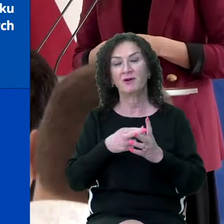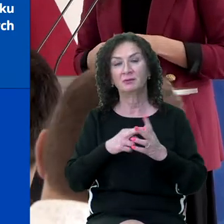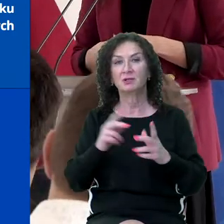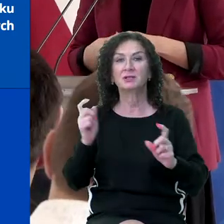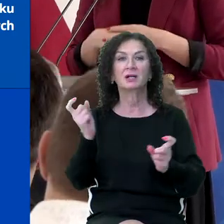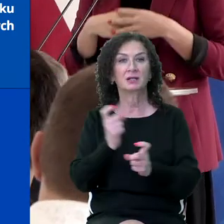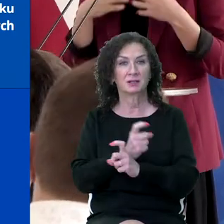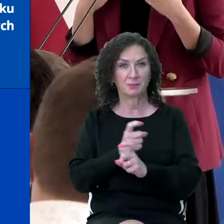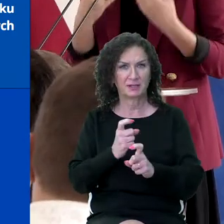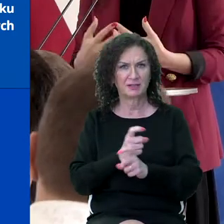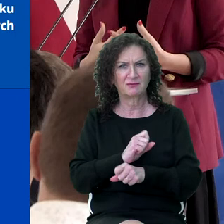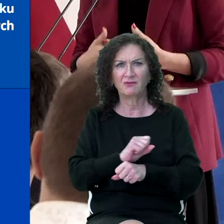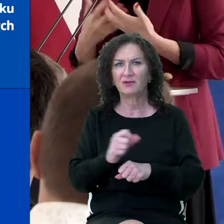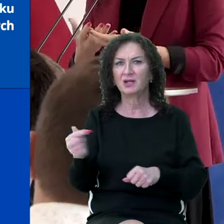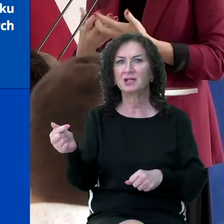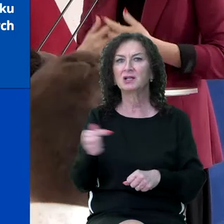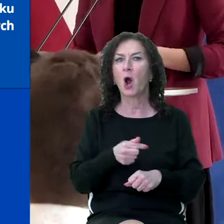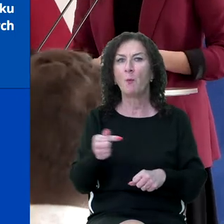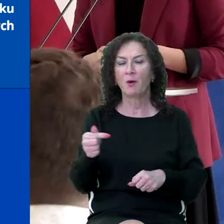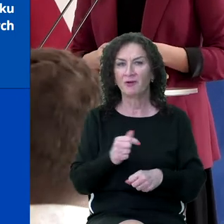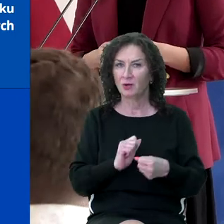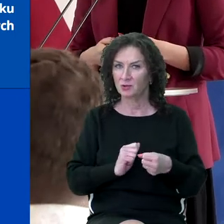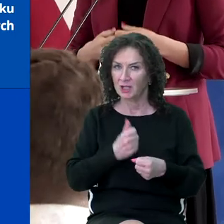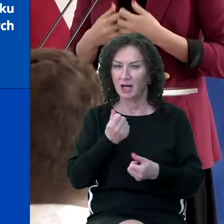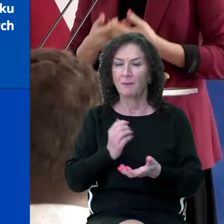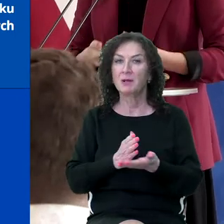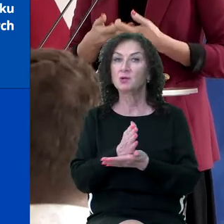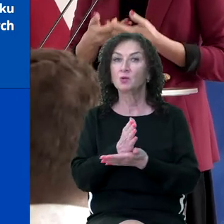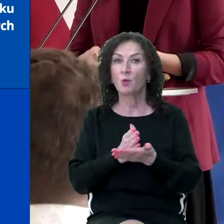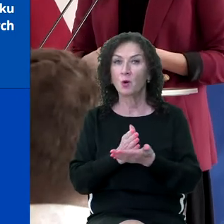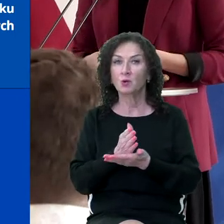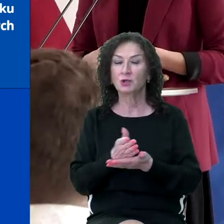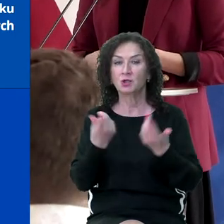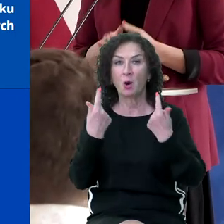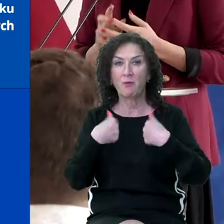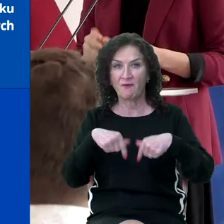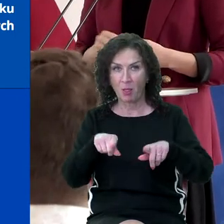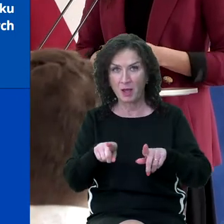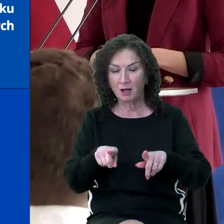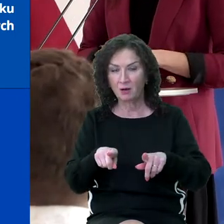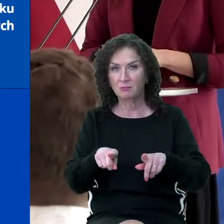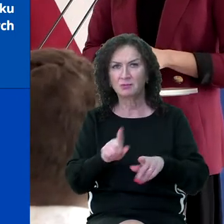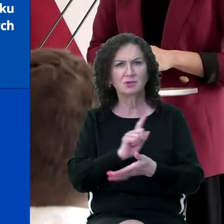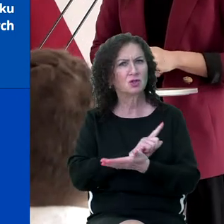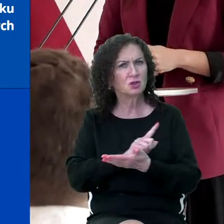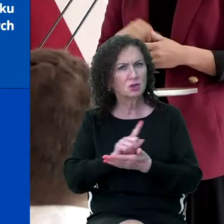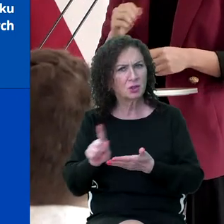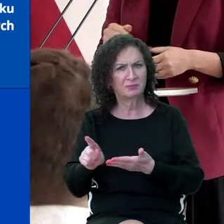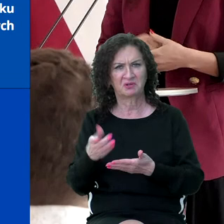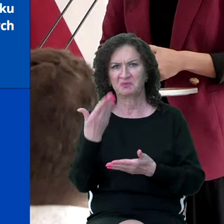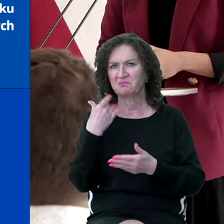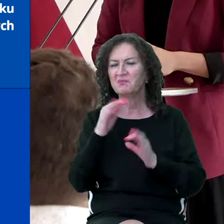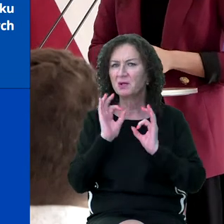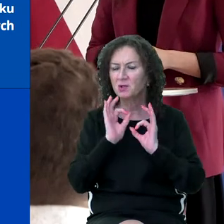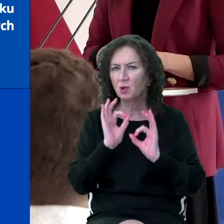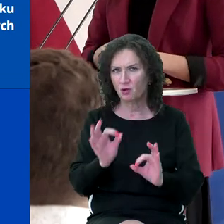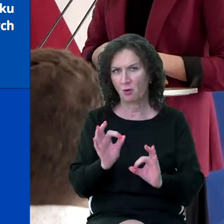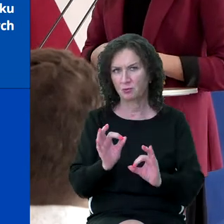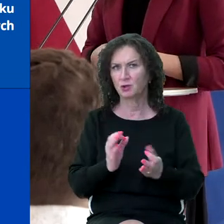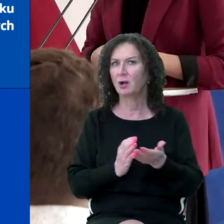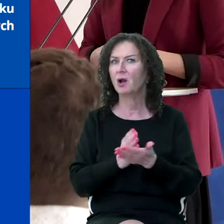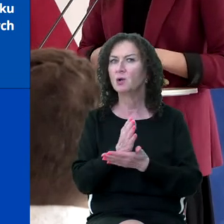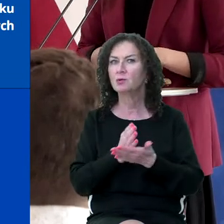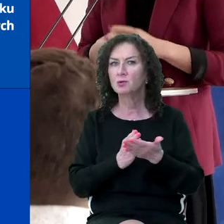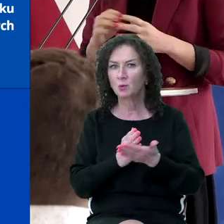obowiązek, by służyć obywatelom w sposób szybki, sprawny. Sprawny to jest bardzo ważne zagadnienie, sprawny i oczywiście